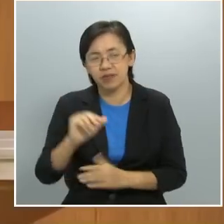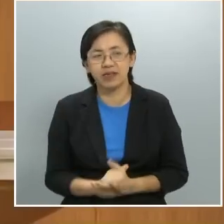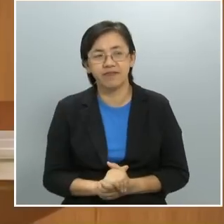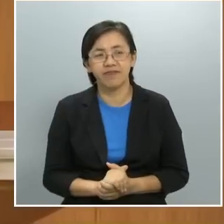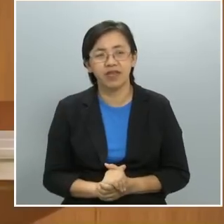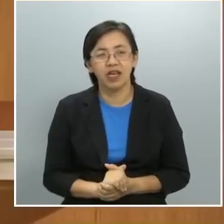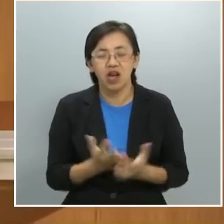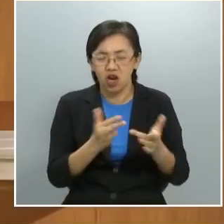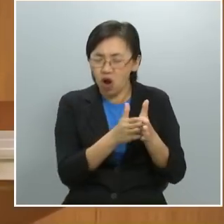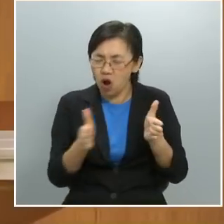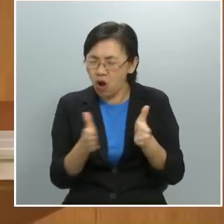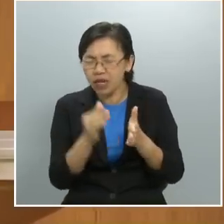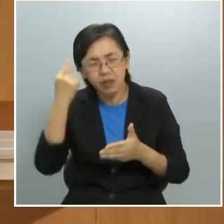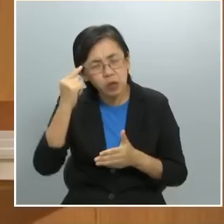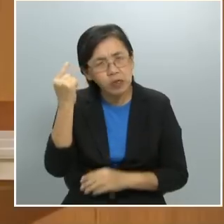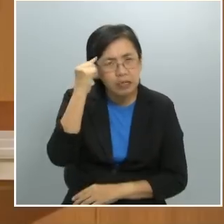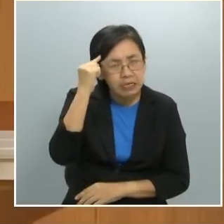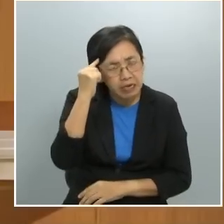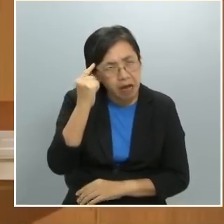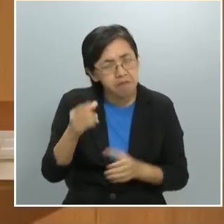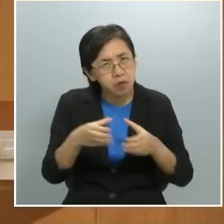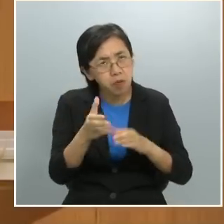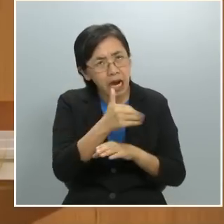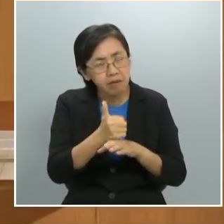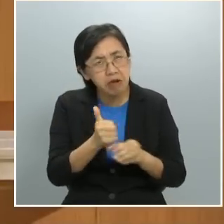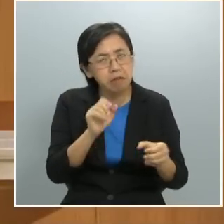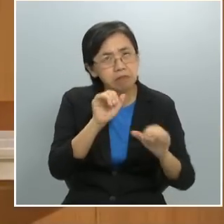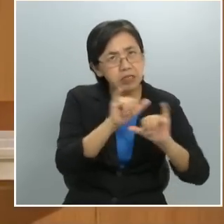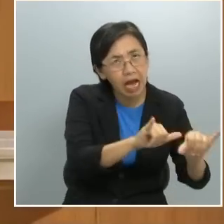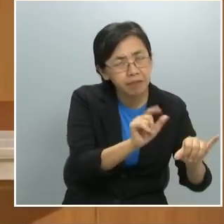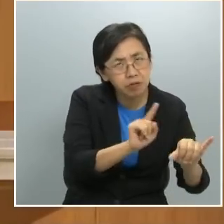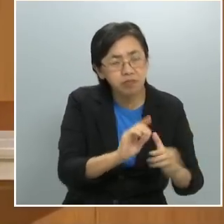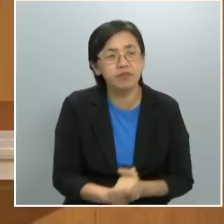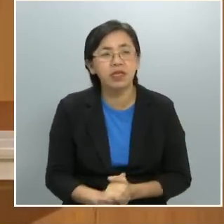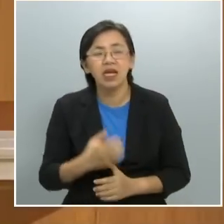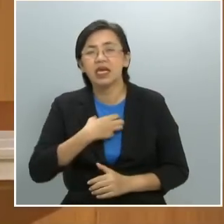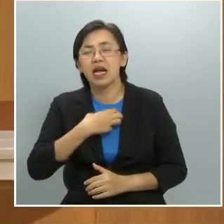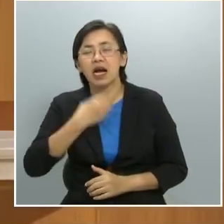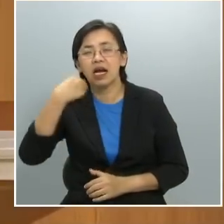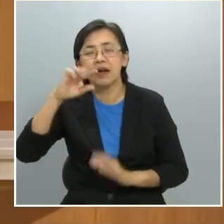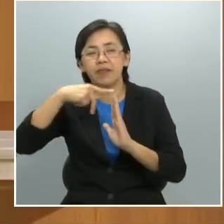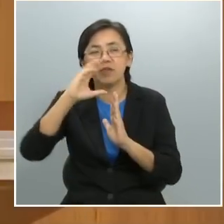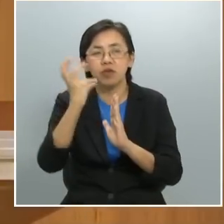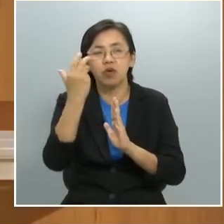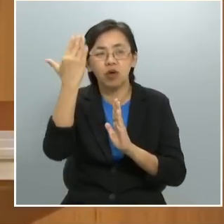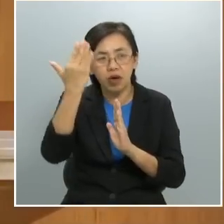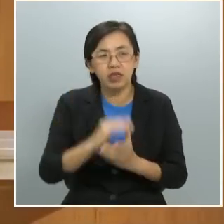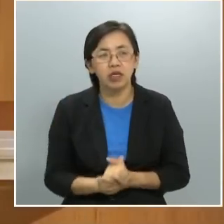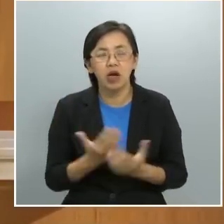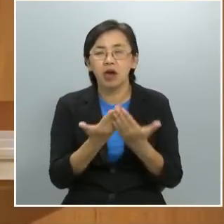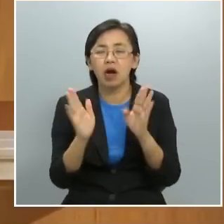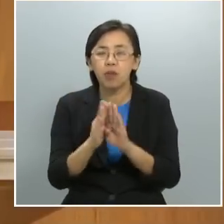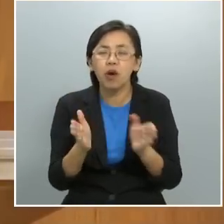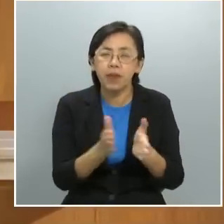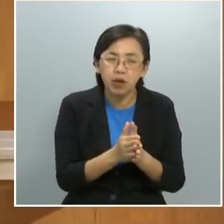นะครับก็เดี๋ยวค่อยๆ คิดได้นะครับตอนนี้สิ่งที่ผมต้องการคือกลับไปที่จังหวัดพิษณุโลกก่อนนะครับอยู่กับครอบครัวอยู่กับพื้น